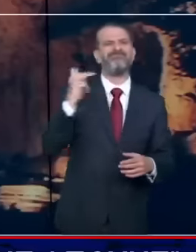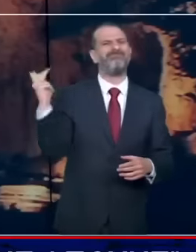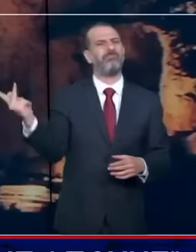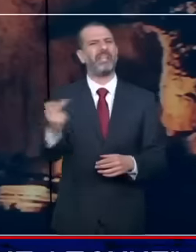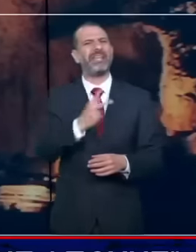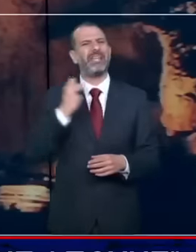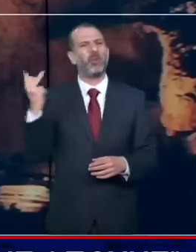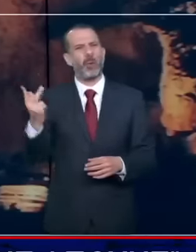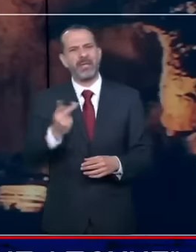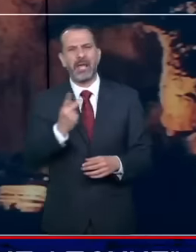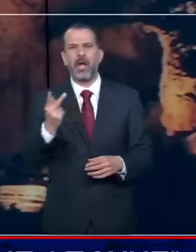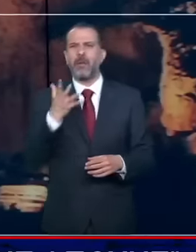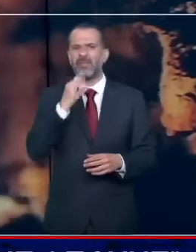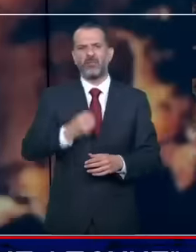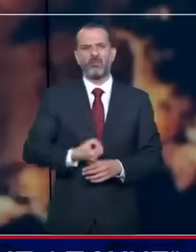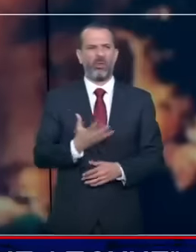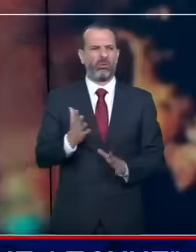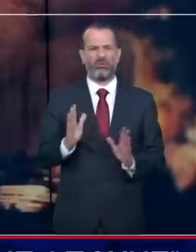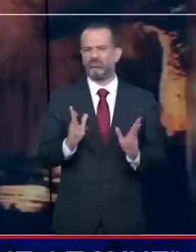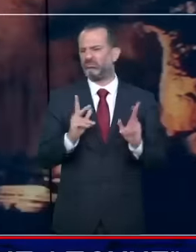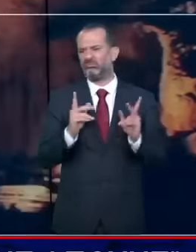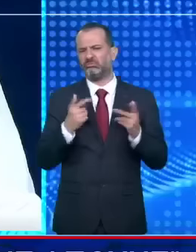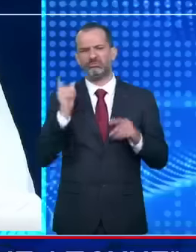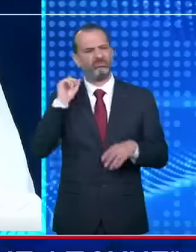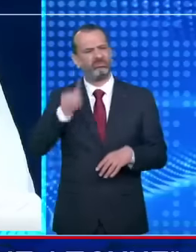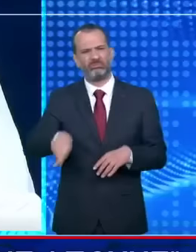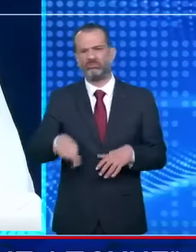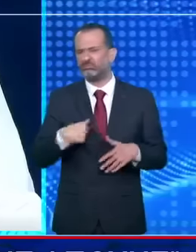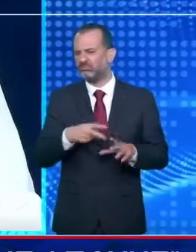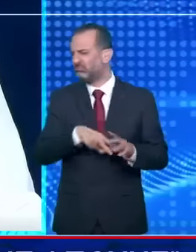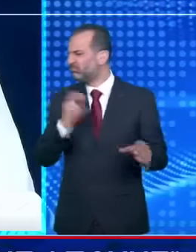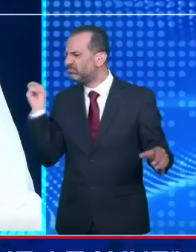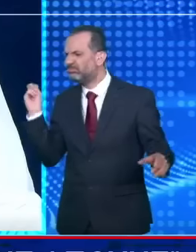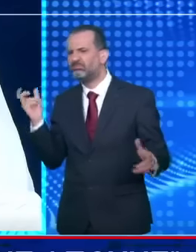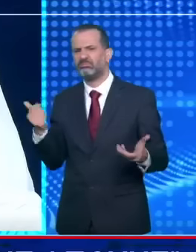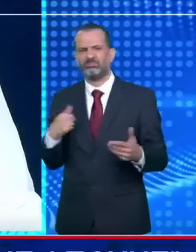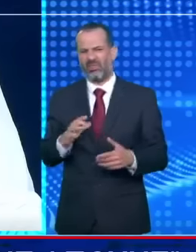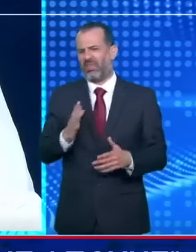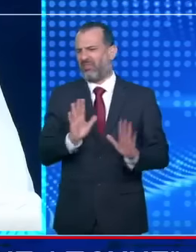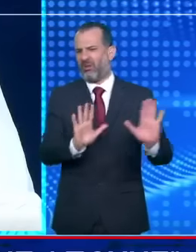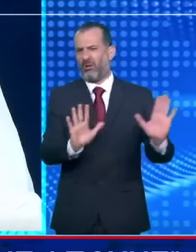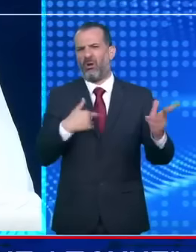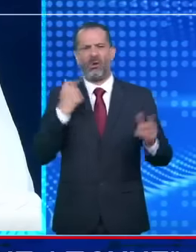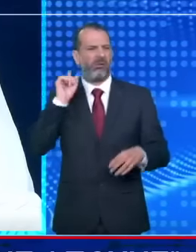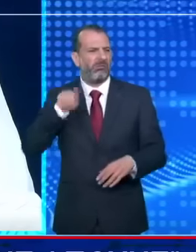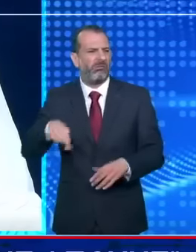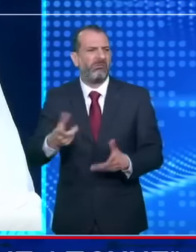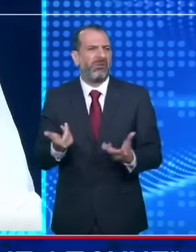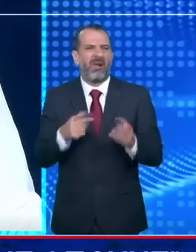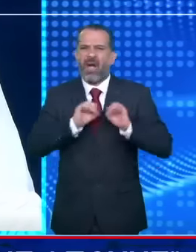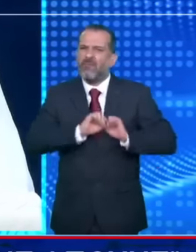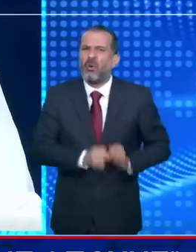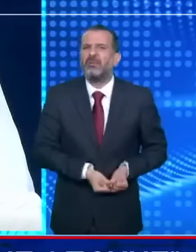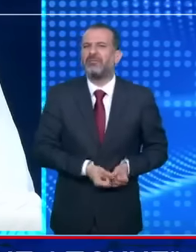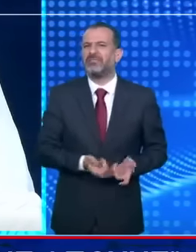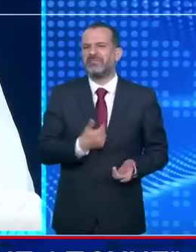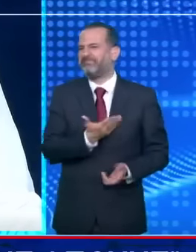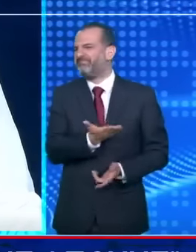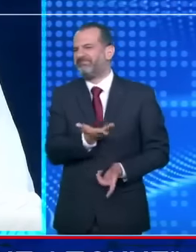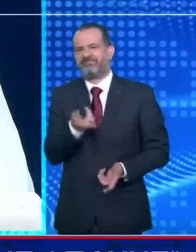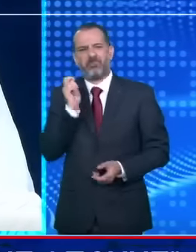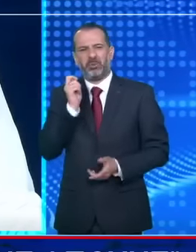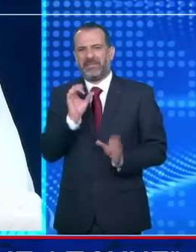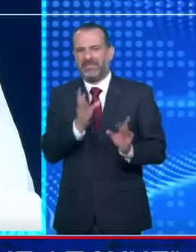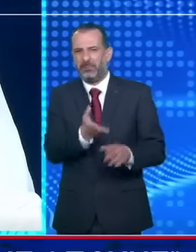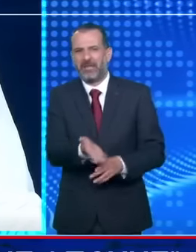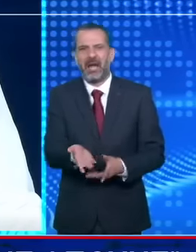είναι σε κάποιο βαθμό σε παρέτηση. Πολλοί νέοι είναι απογοητευμένοι, πολλοί συμπολίτες μας αισθάνονται ότι αυτή η χώρα